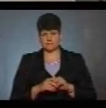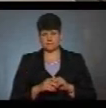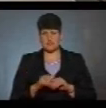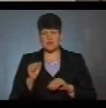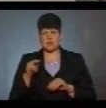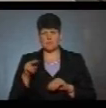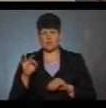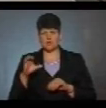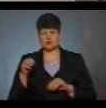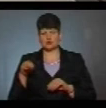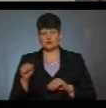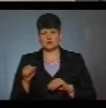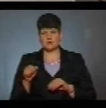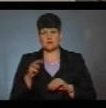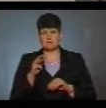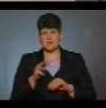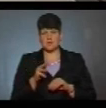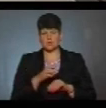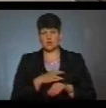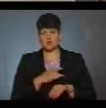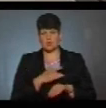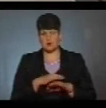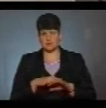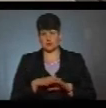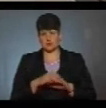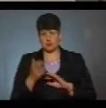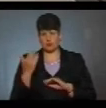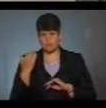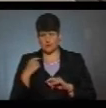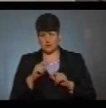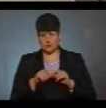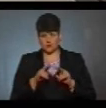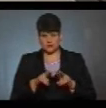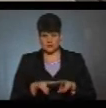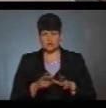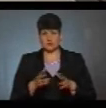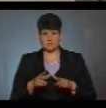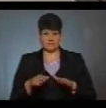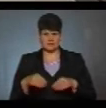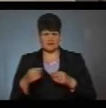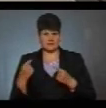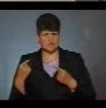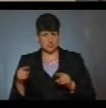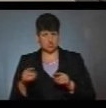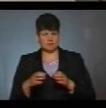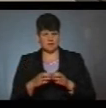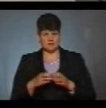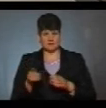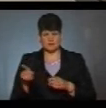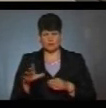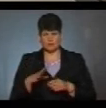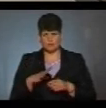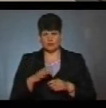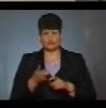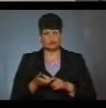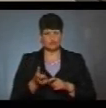апостол Михайло, «Слуга народу». Попереднє дослідження, коли ми його ставили від іншої партії, він був